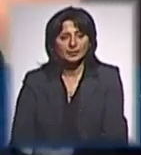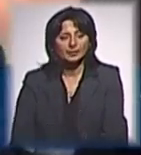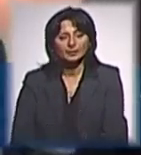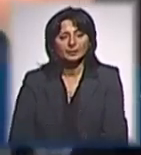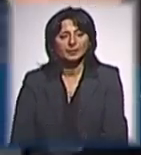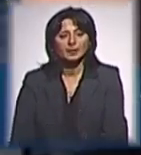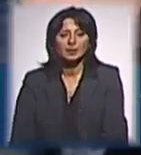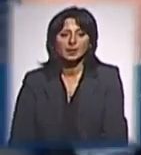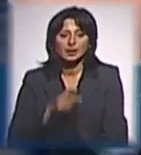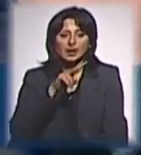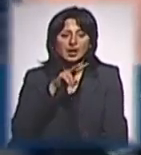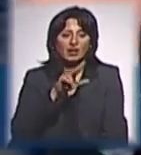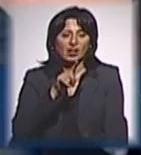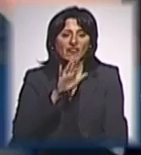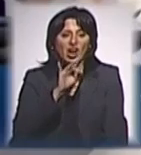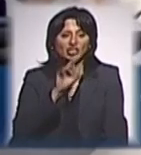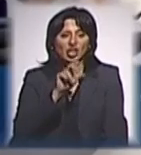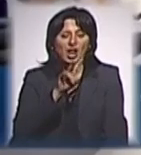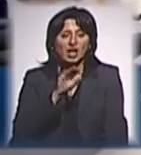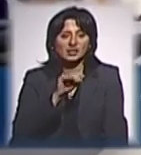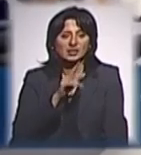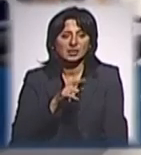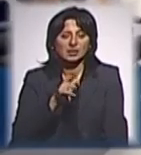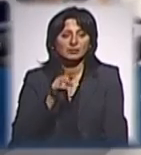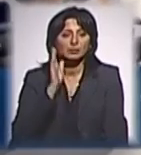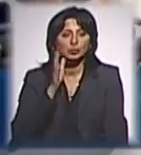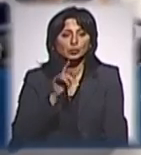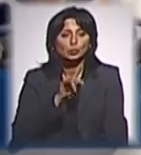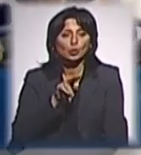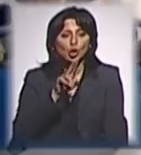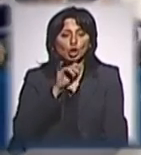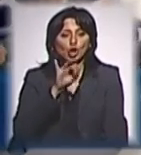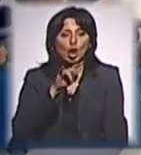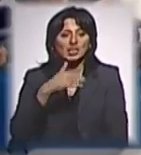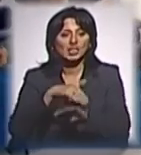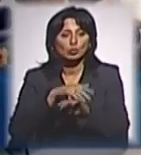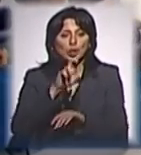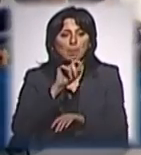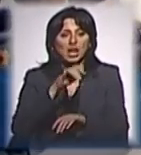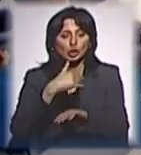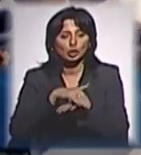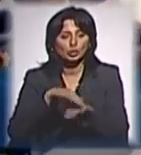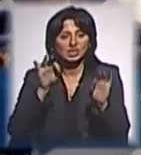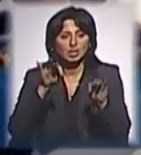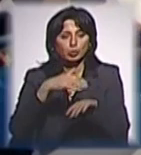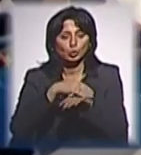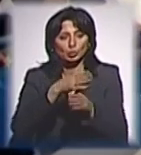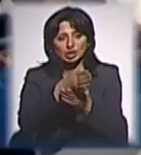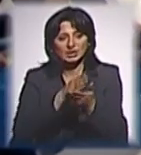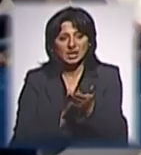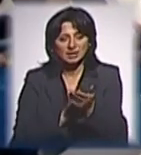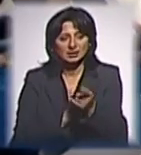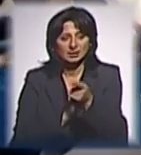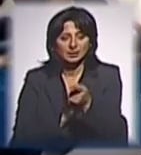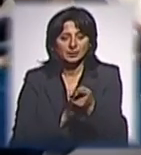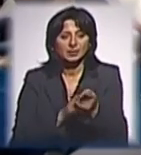არის ბატონი ლევან გვარჯალაძე, რომელიც კენჩიყრის დოლიძის ქუჩა, ბახტრიონის ქუჩა, საბურთალოს ქუჩის ნაწილი